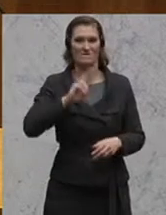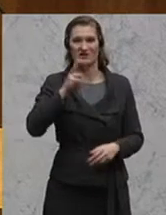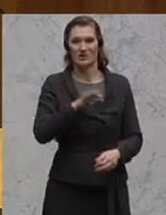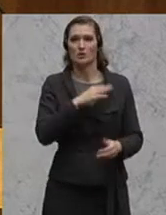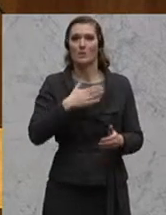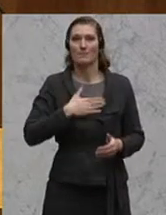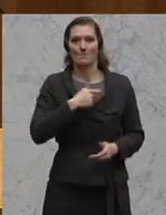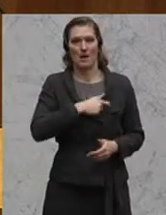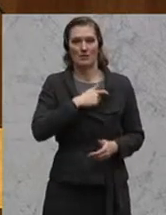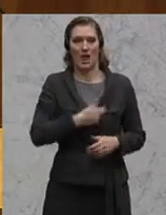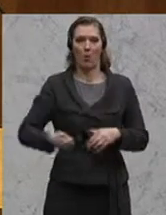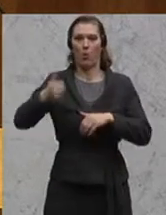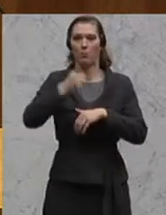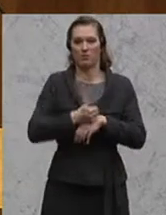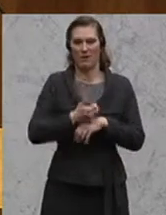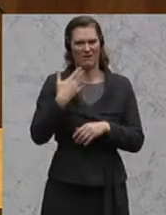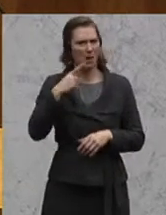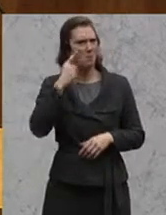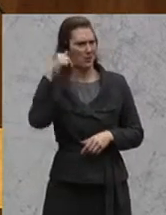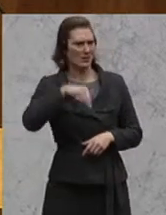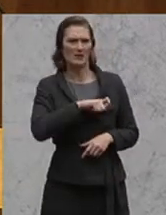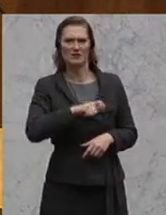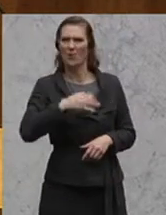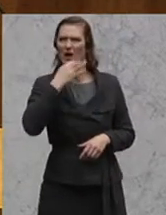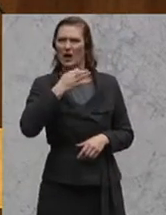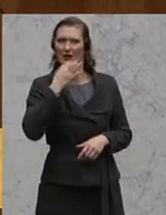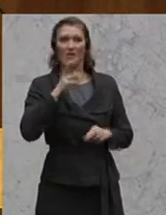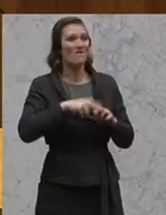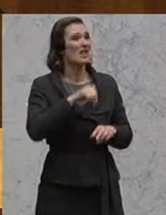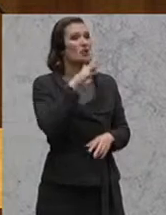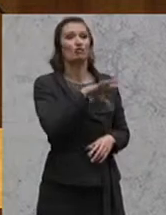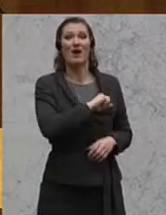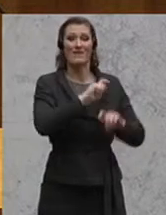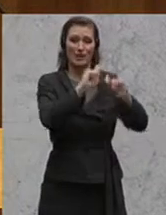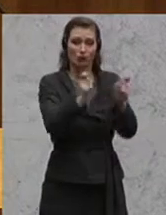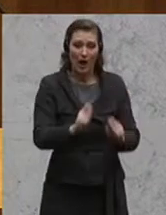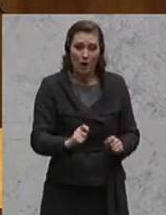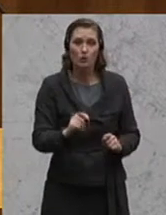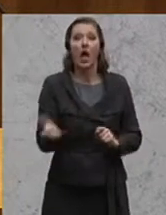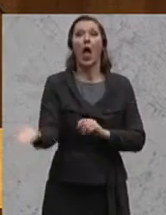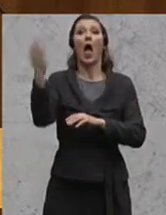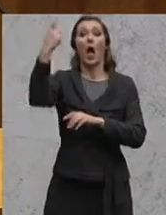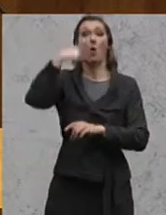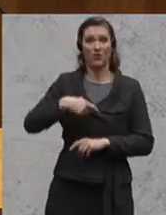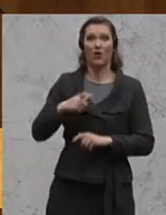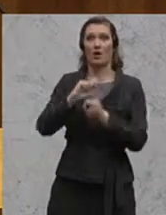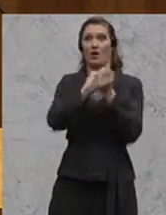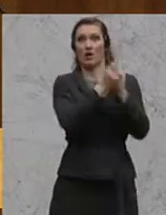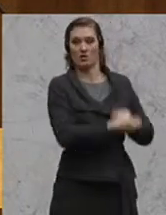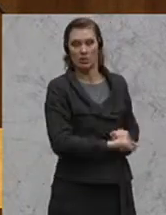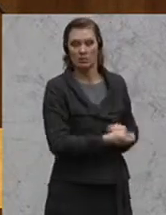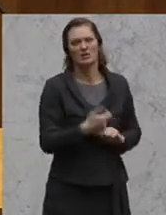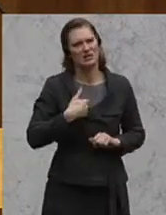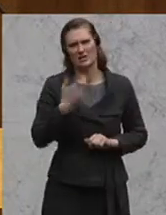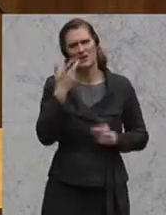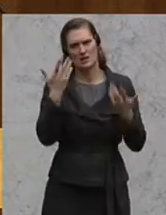zu zitieren, der am Montag dieser Woche gesagt hat, wenn man nicht gestaltet, wird man gestaltet. Ich möchte nicht weiterhin